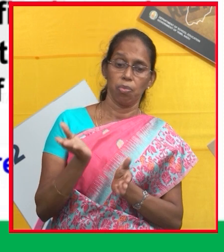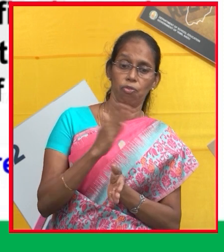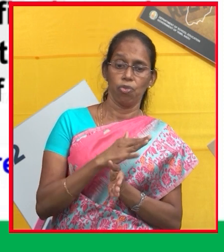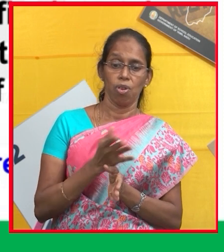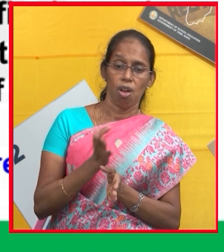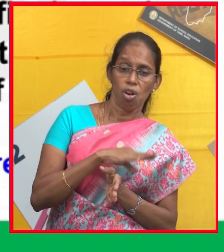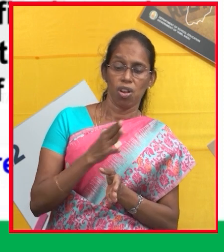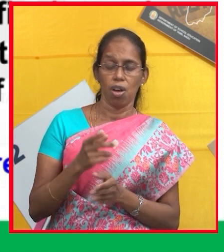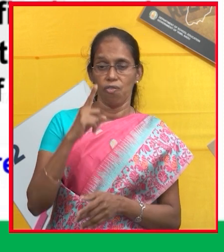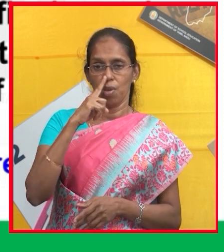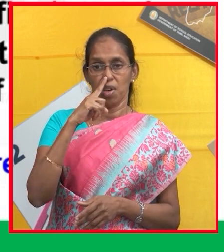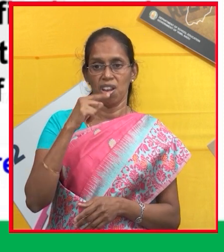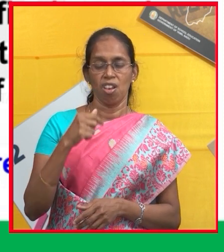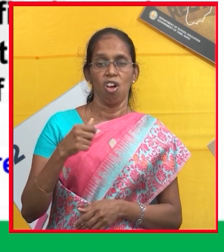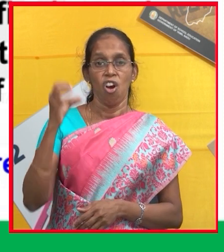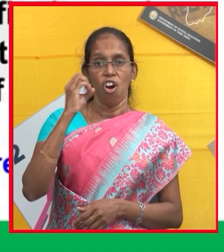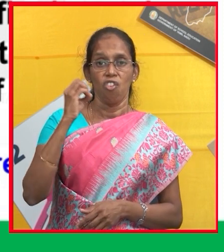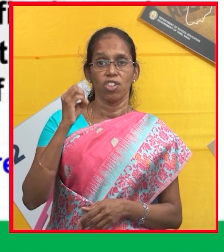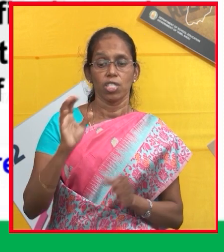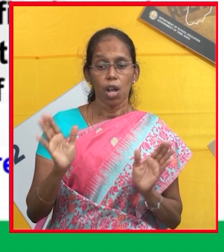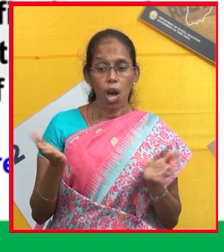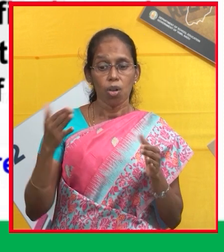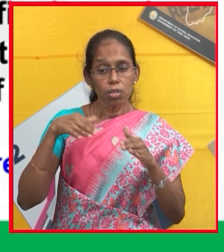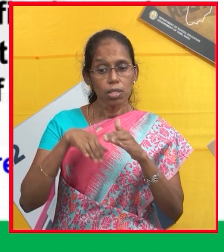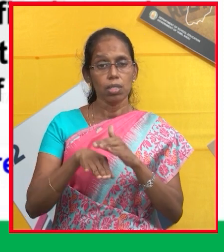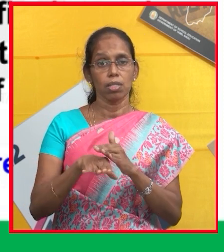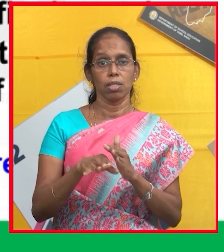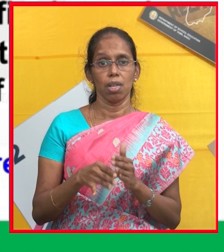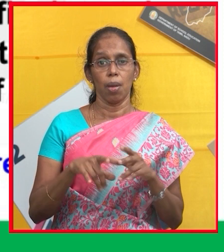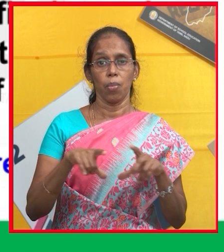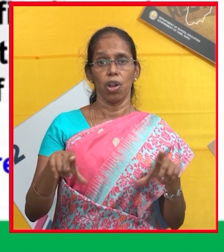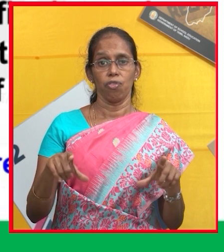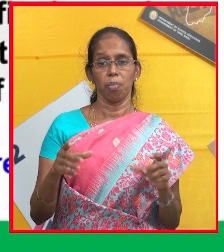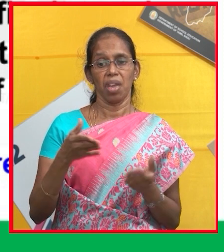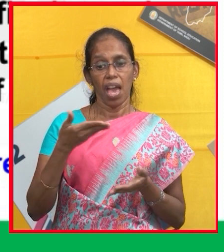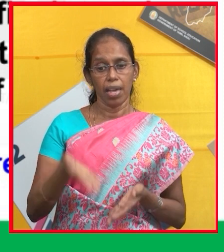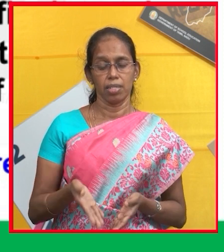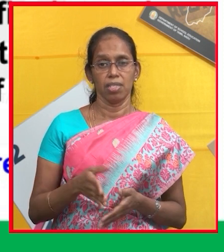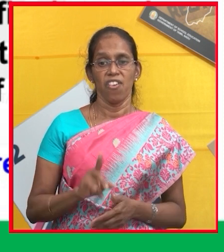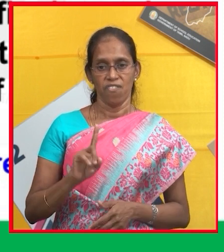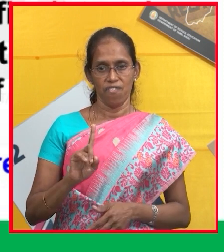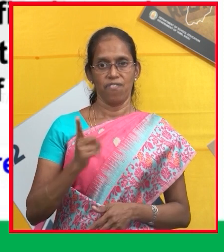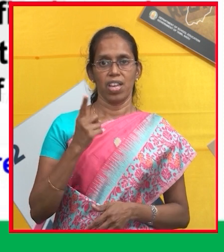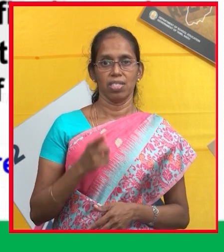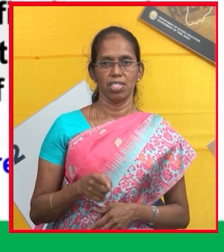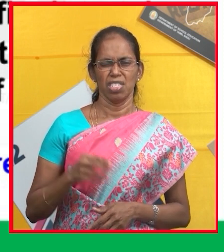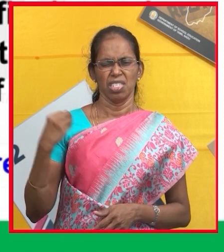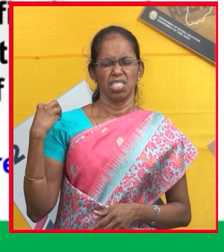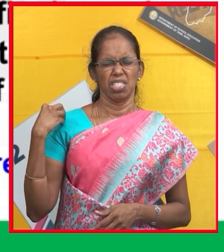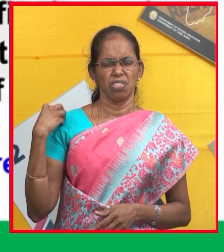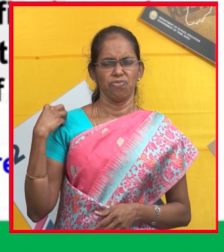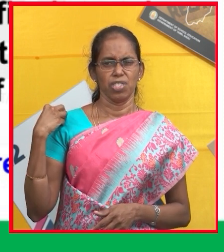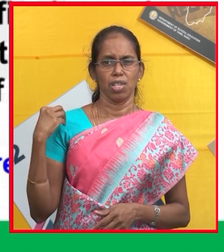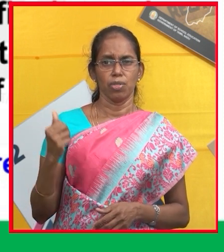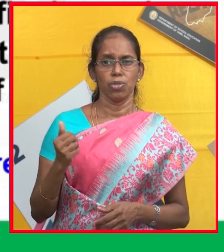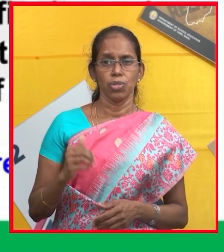nor are women officers allowed entry in combat platforms as yet. At first, it was difficult to